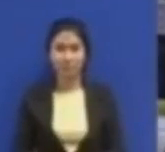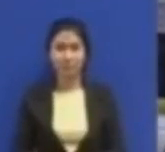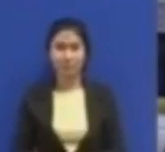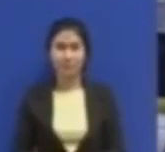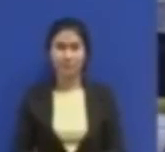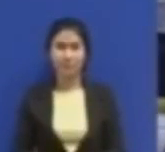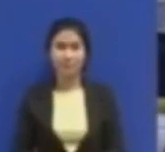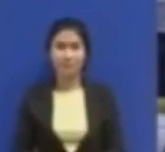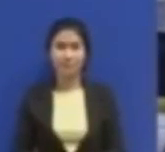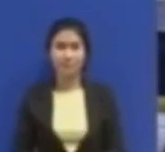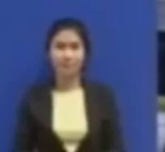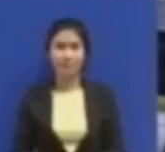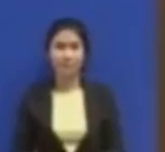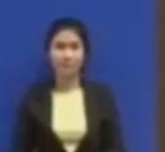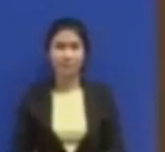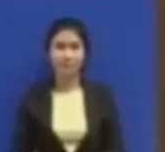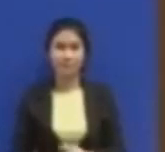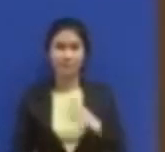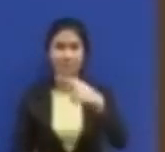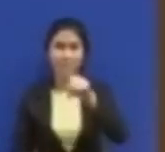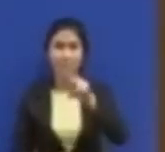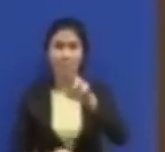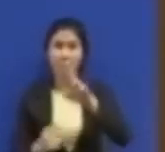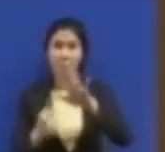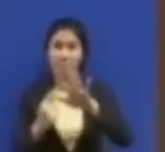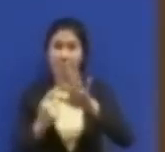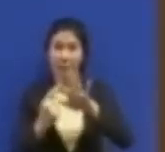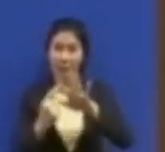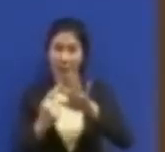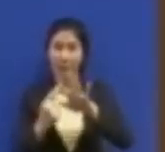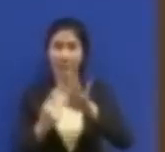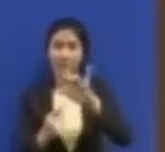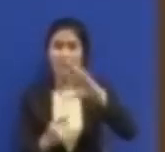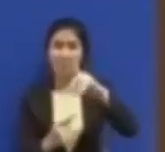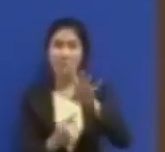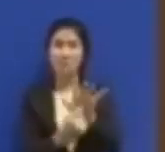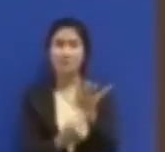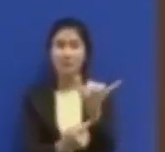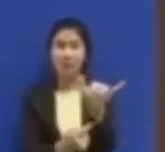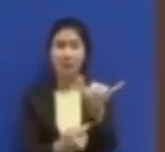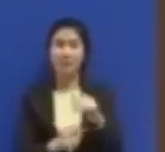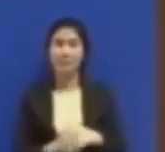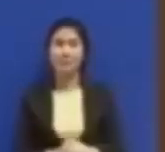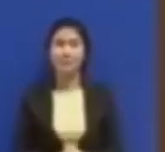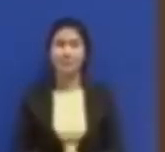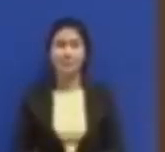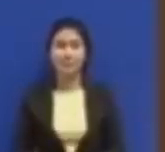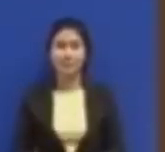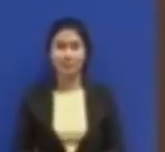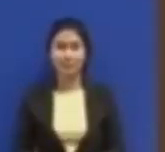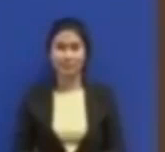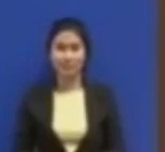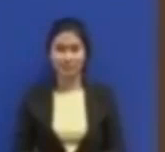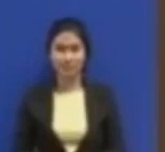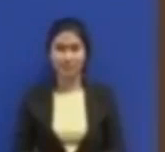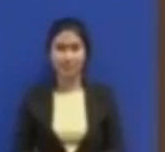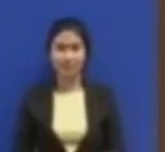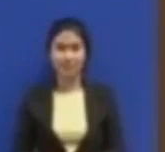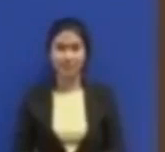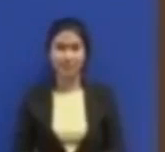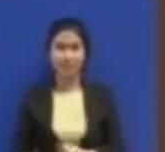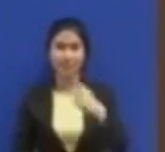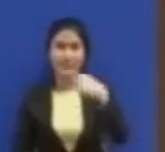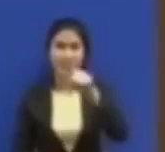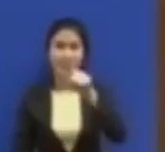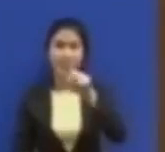ตำรวจตีปัจฉัยใจชาญสุขกิจ108พลเอกปีชา